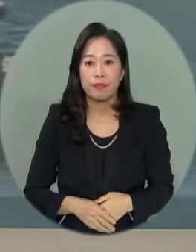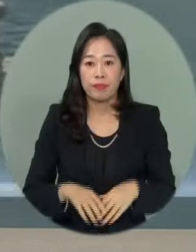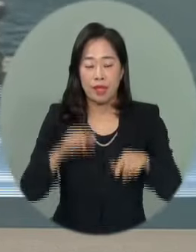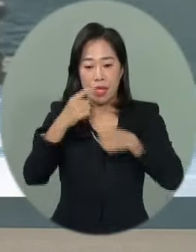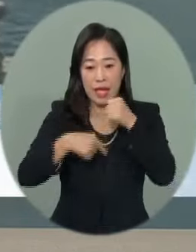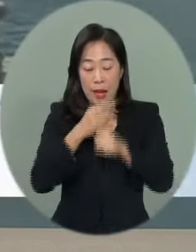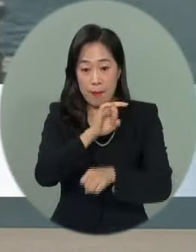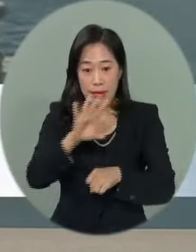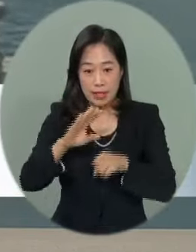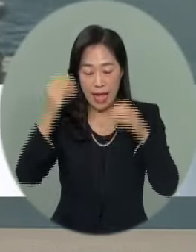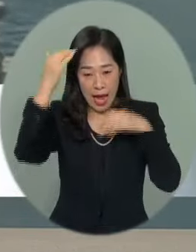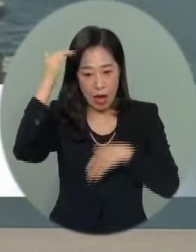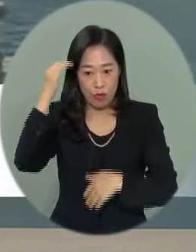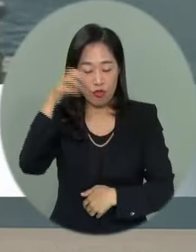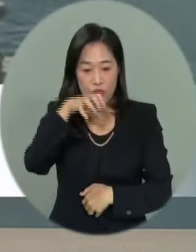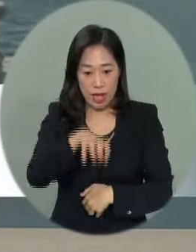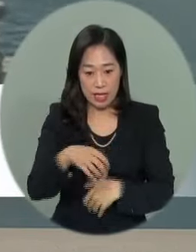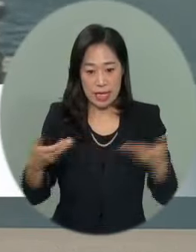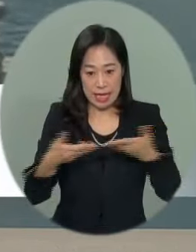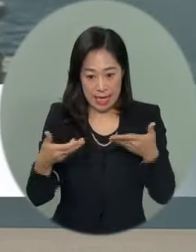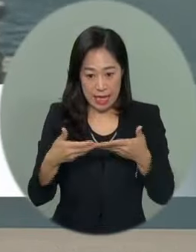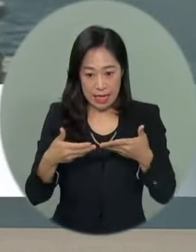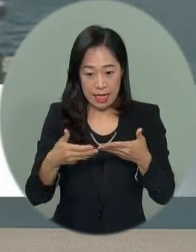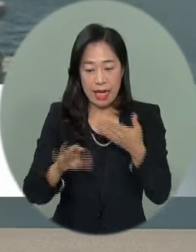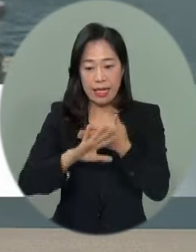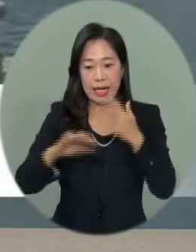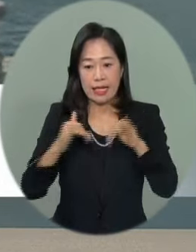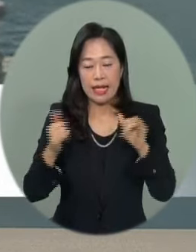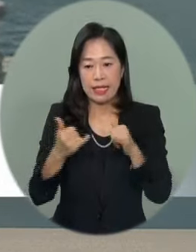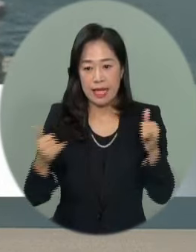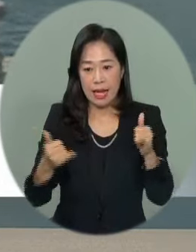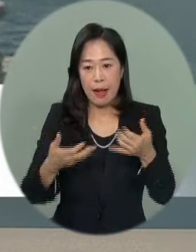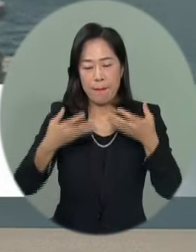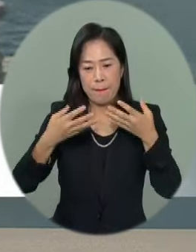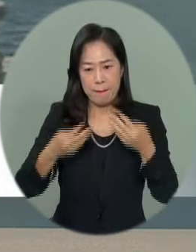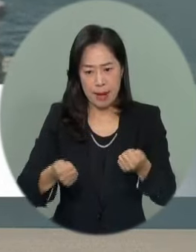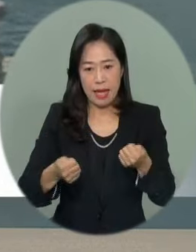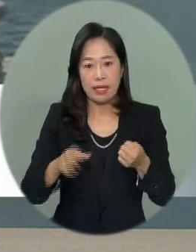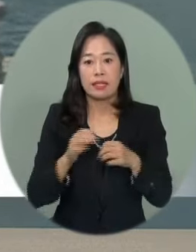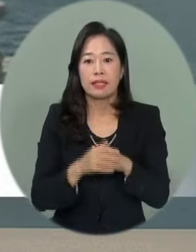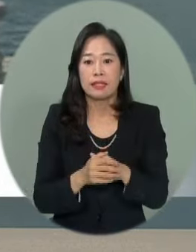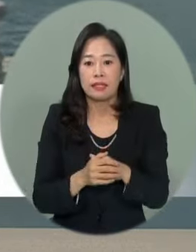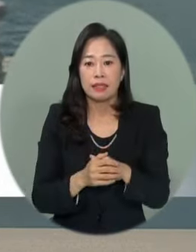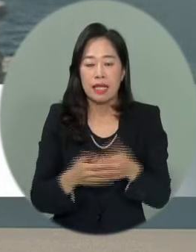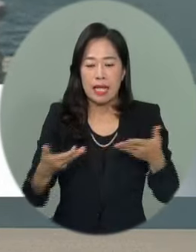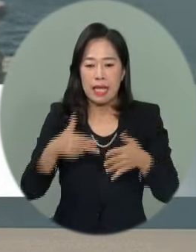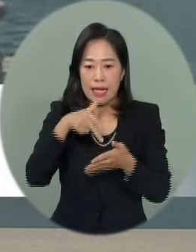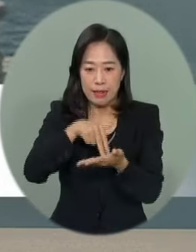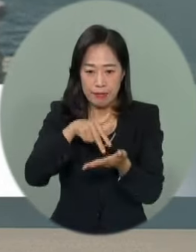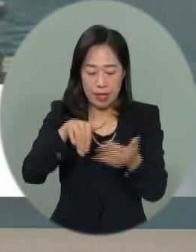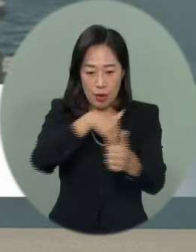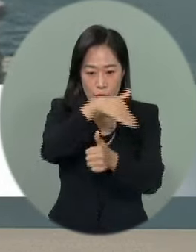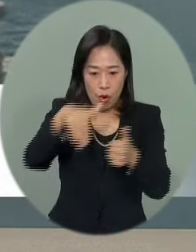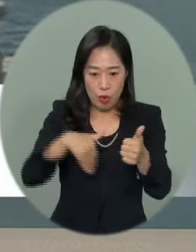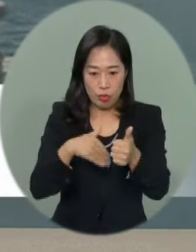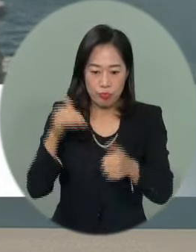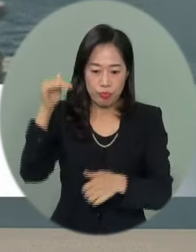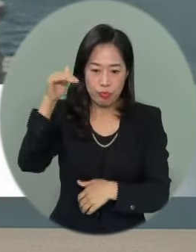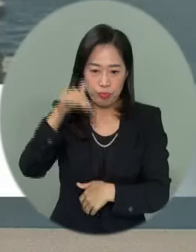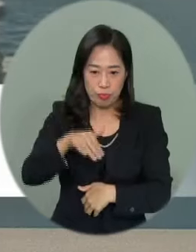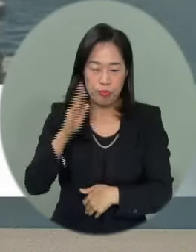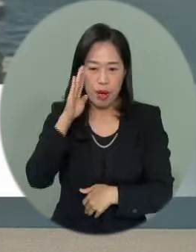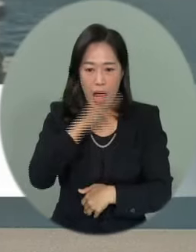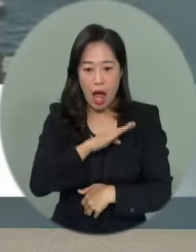해마다 한국에서 근무하는 외국인 노동자 수는 늘고 있지만 근무 조건과 처우는 여전히 열악한 실정입니다.